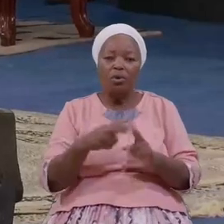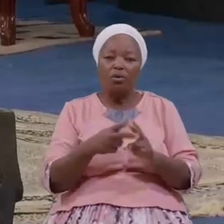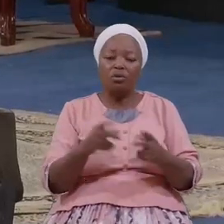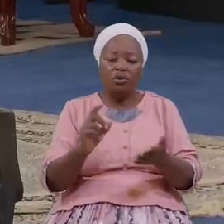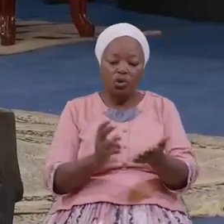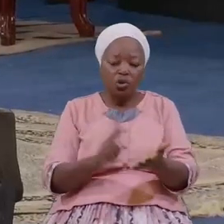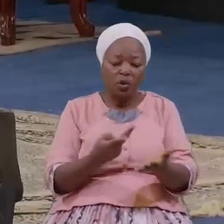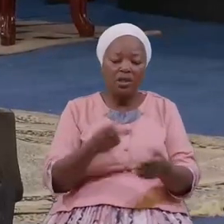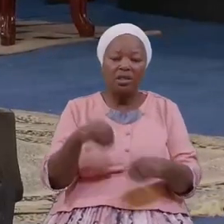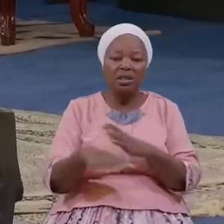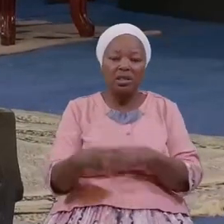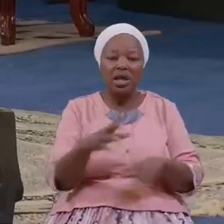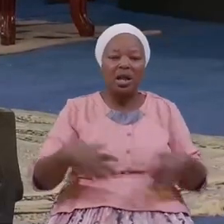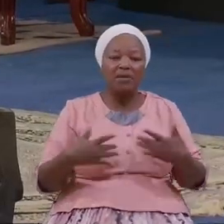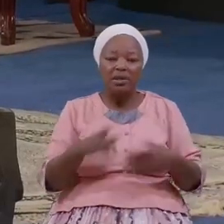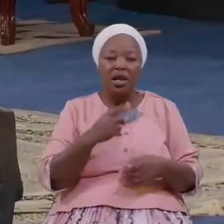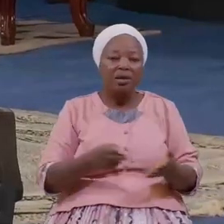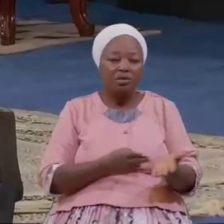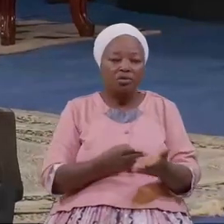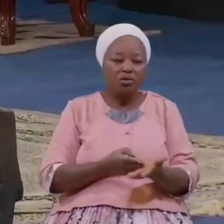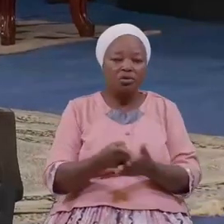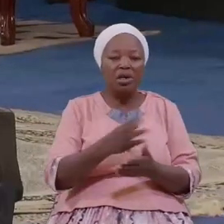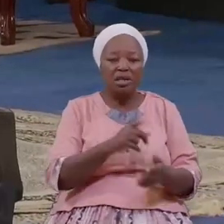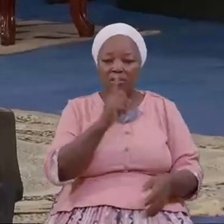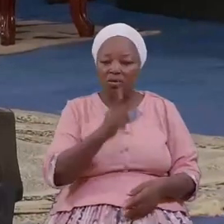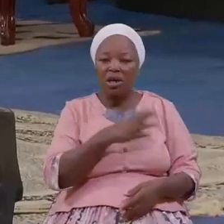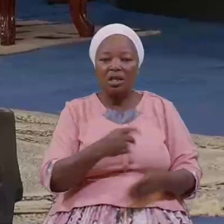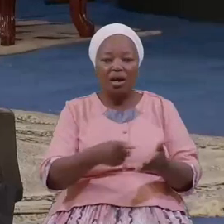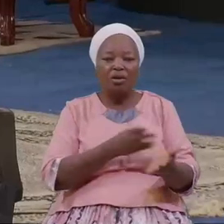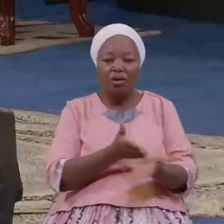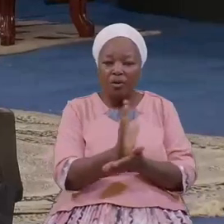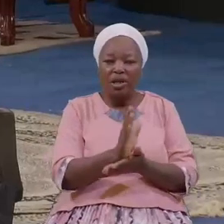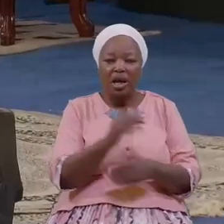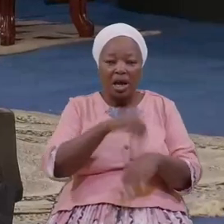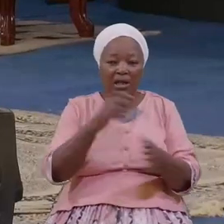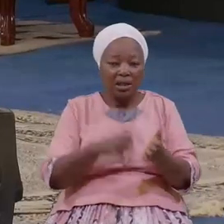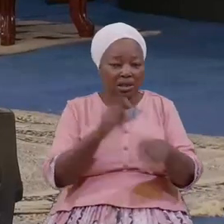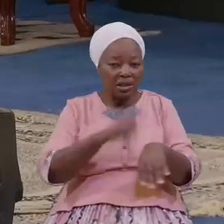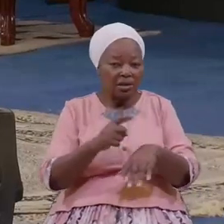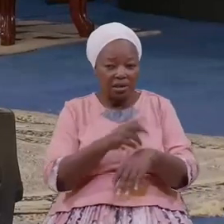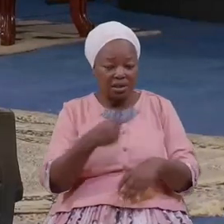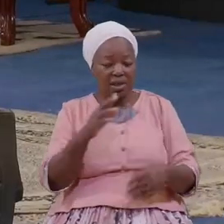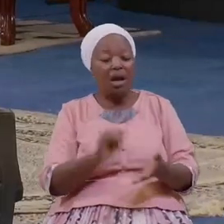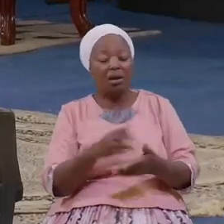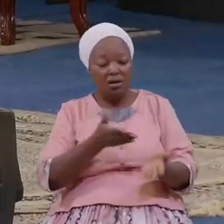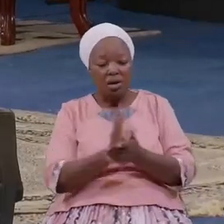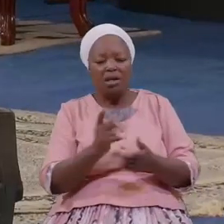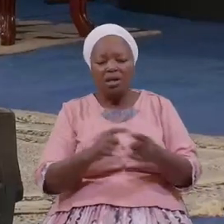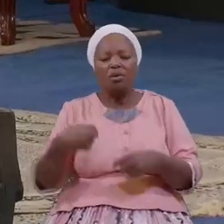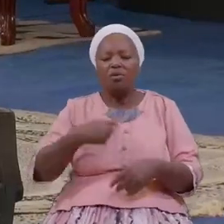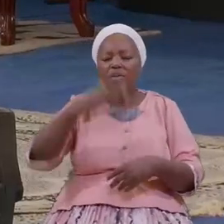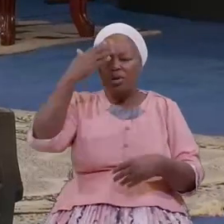deux fois dans leur vie, mais ils sont corrects. Mais à ce temps-ci, ils sont corrects. Et dit